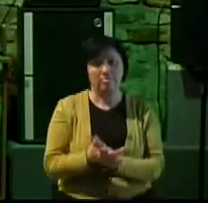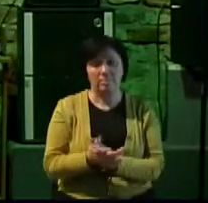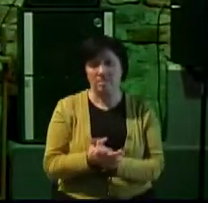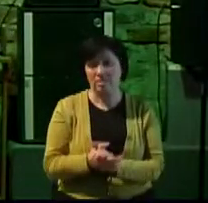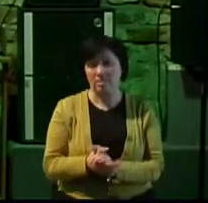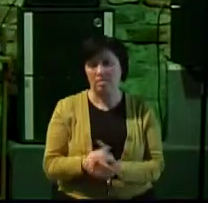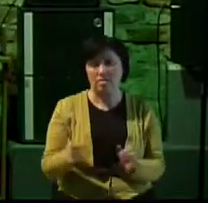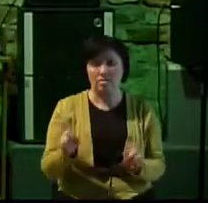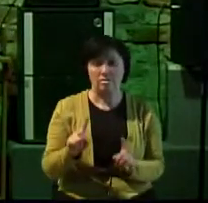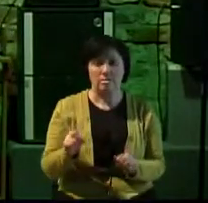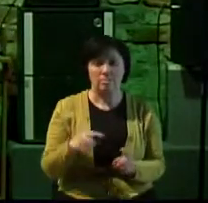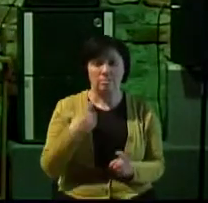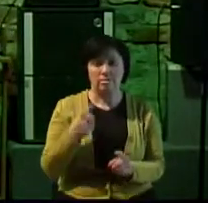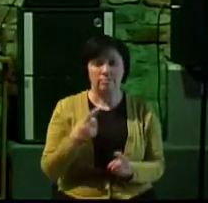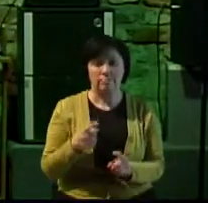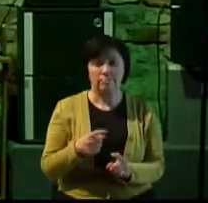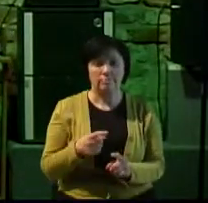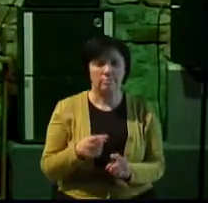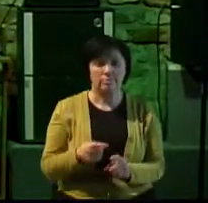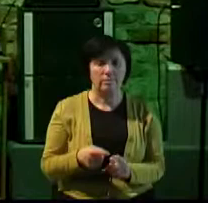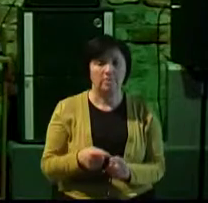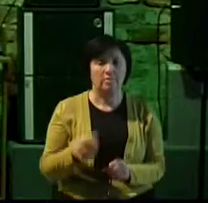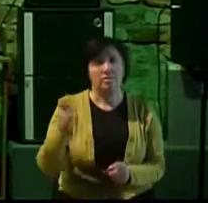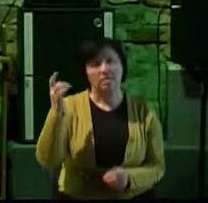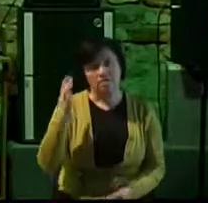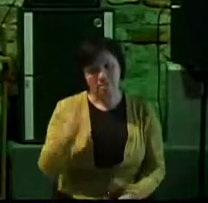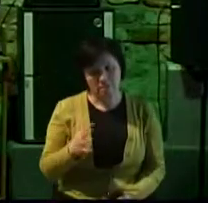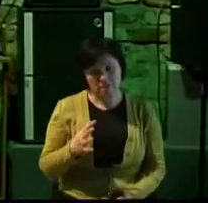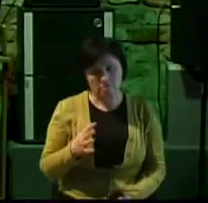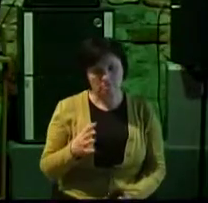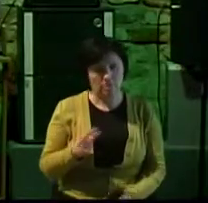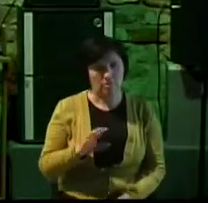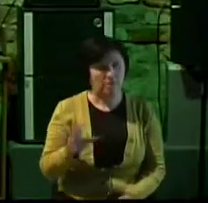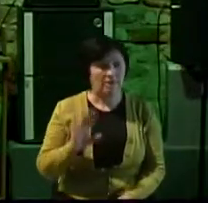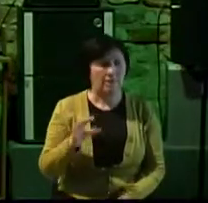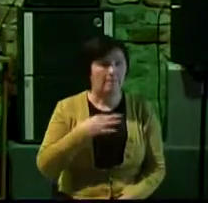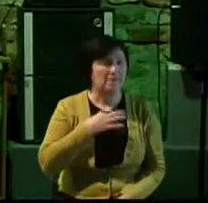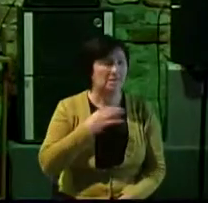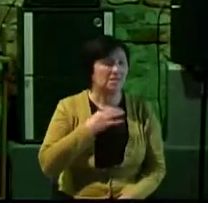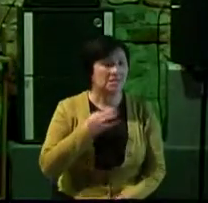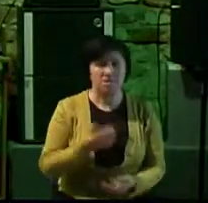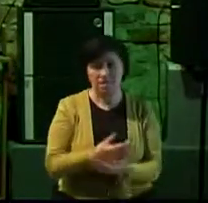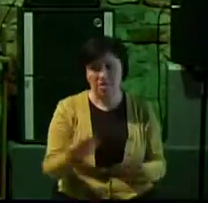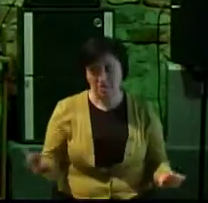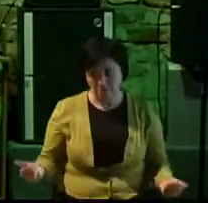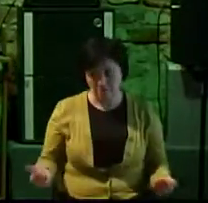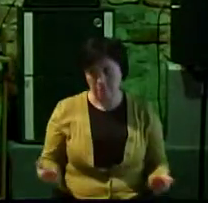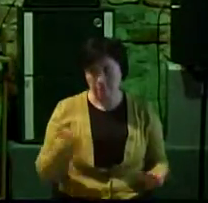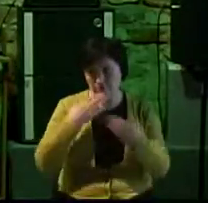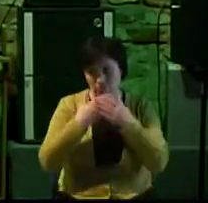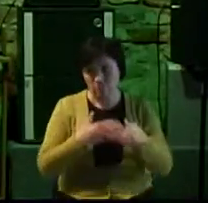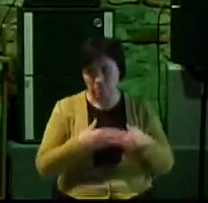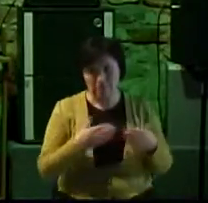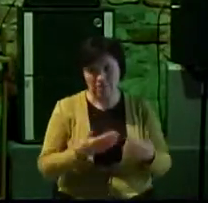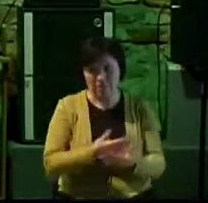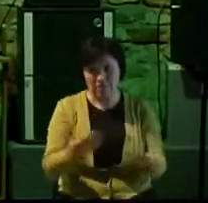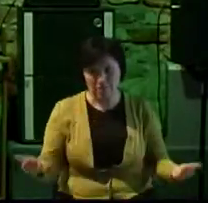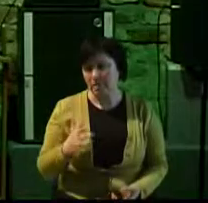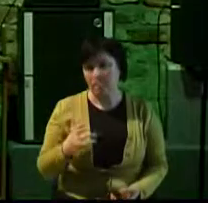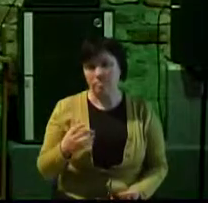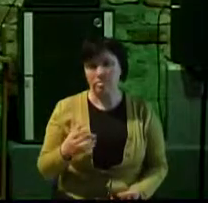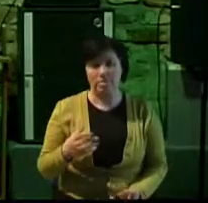нести наказание за то, что они не совершали. К большому сожалению, это происходит. Возможно, иногда такие вещи могут быть в